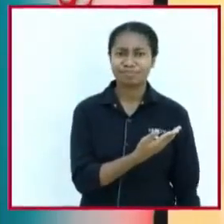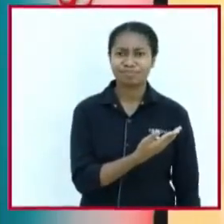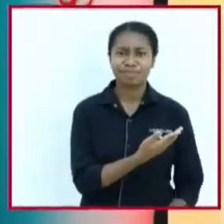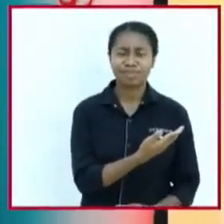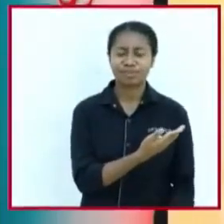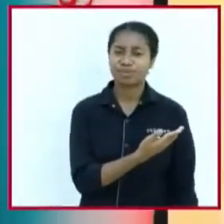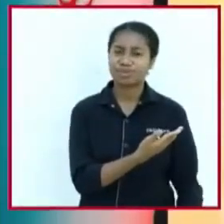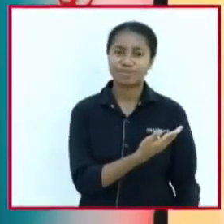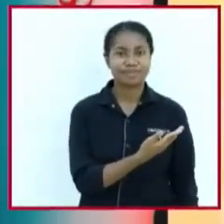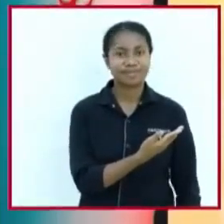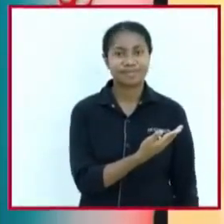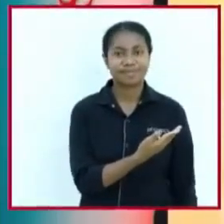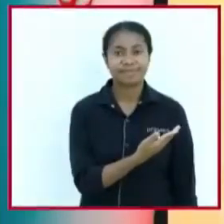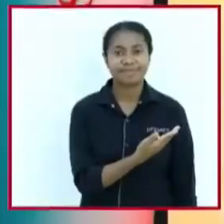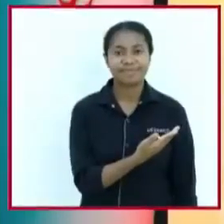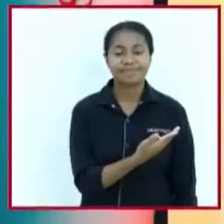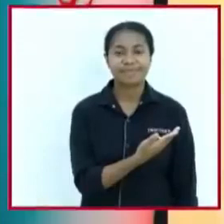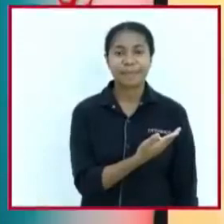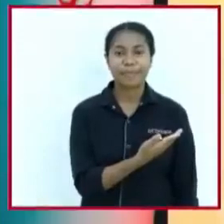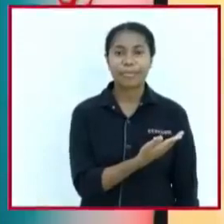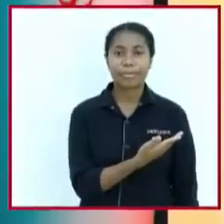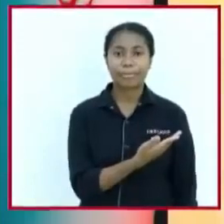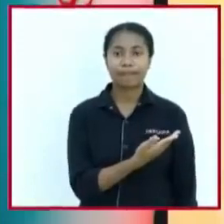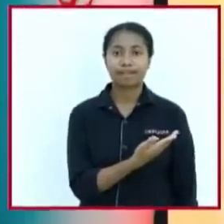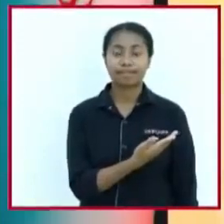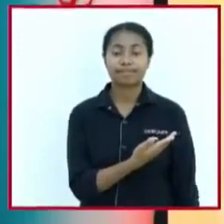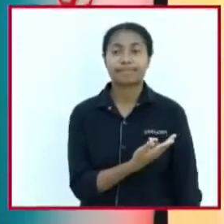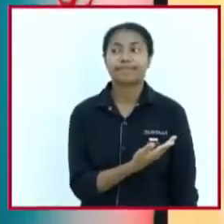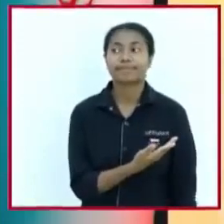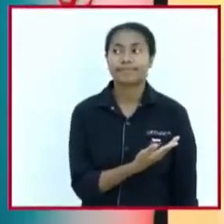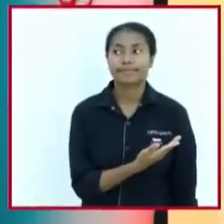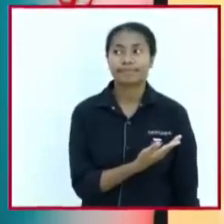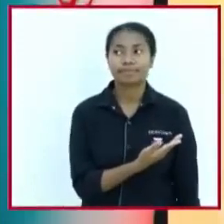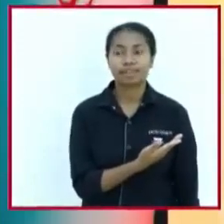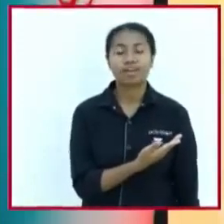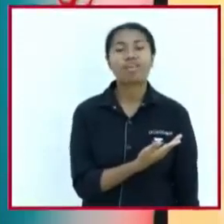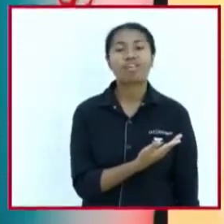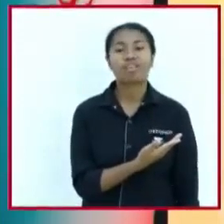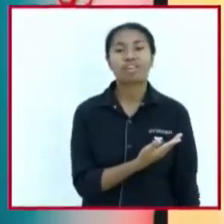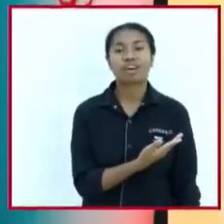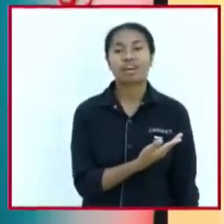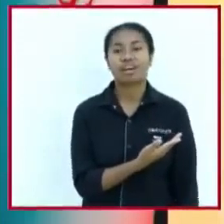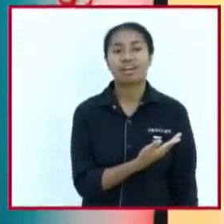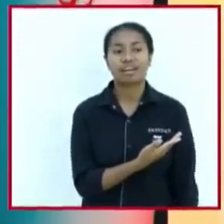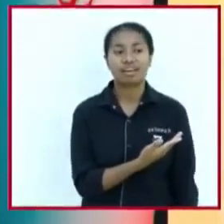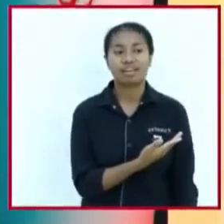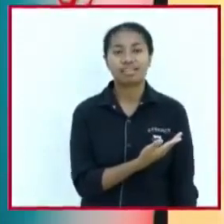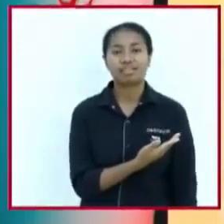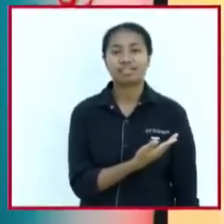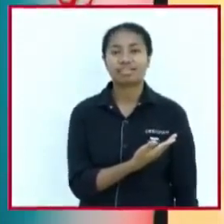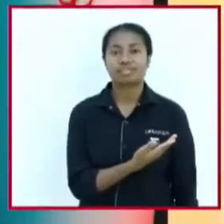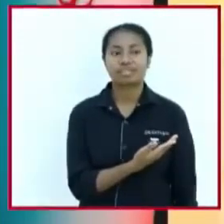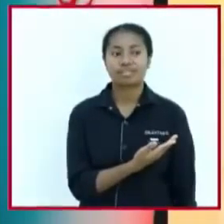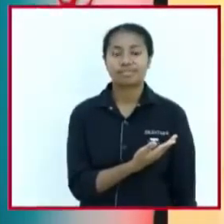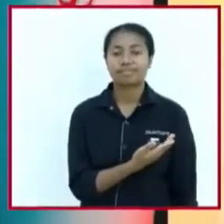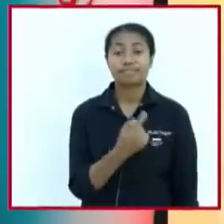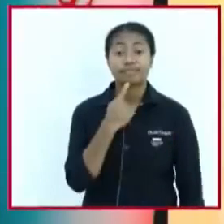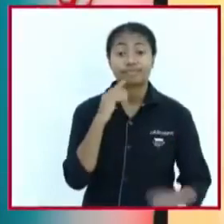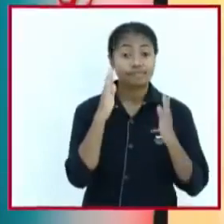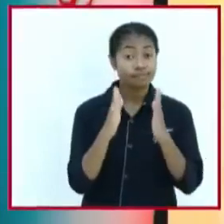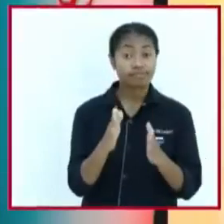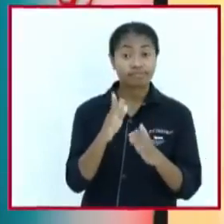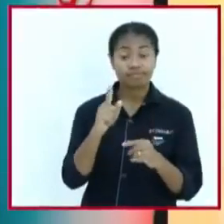yang masuk sekali setahun dan harus dengan darah yang ia persembahkan karena dirinya sendiri dan karena pelanggaran-pelanggaran yang